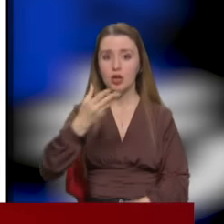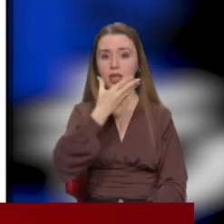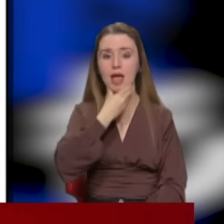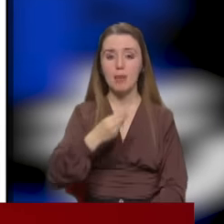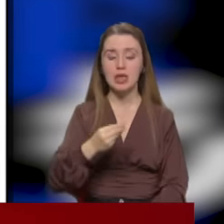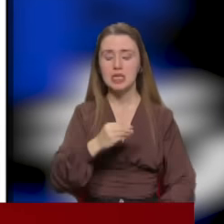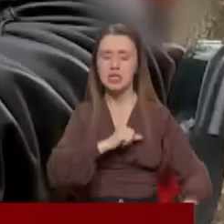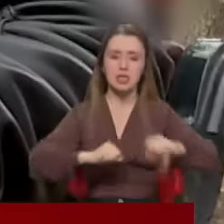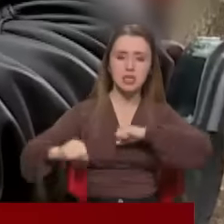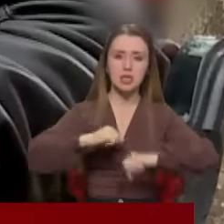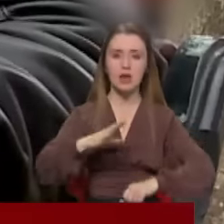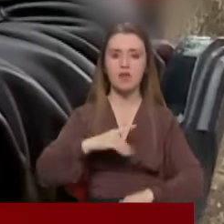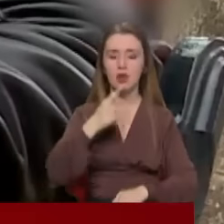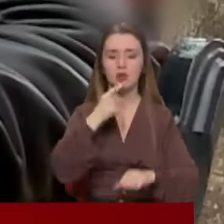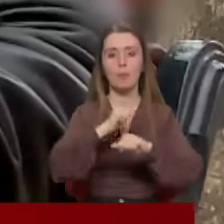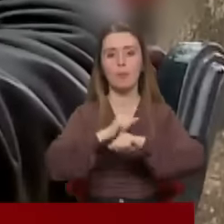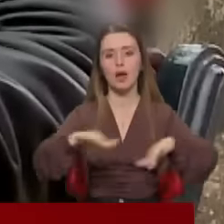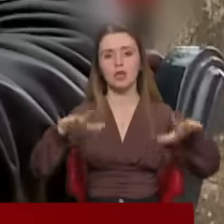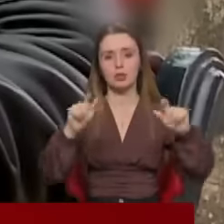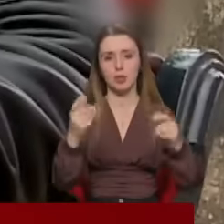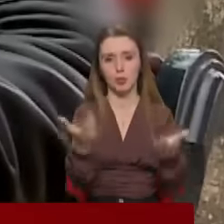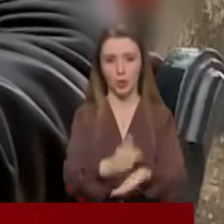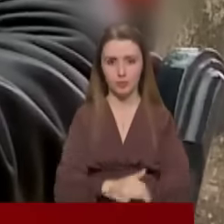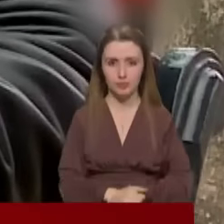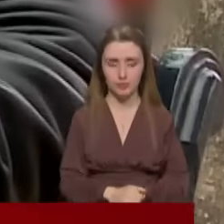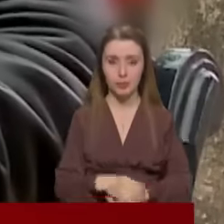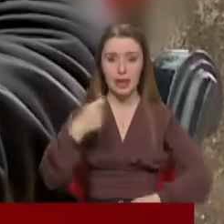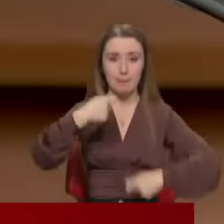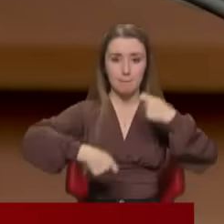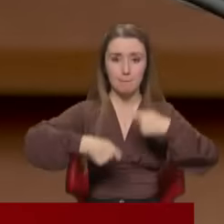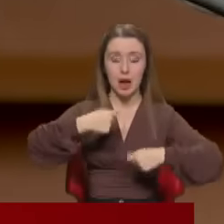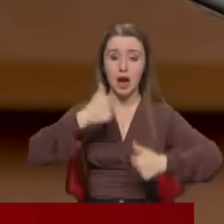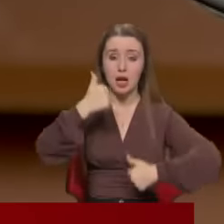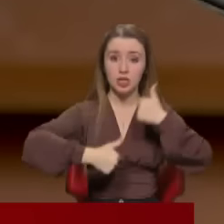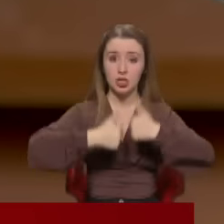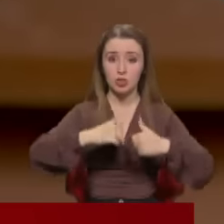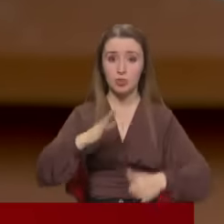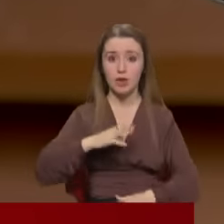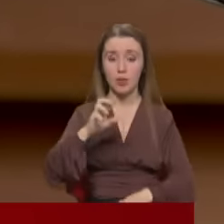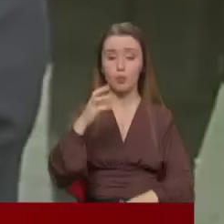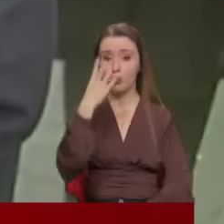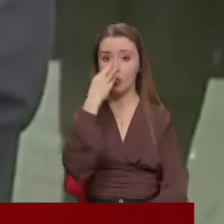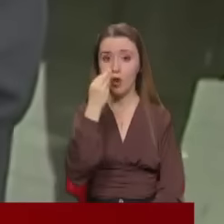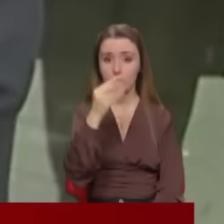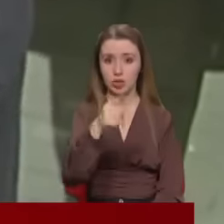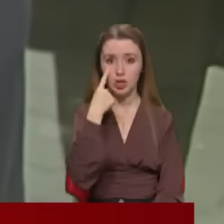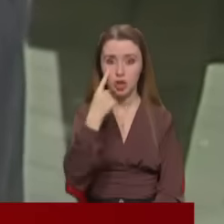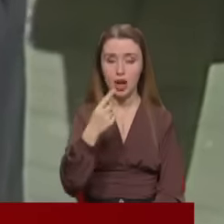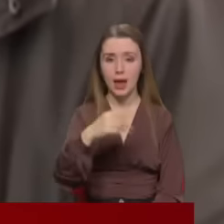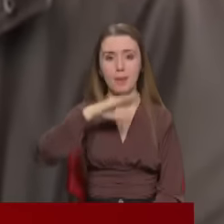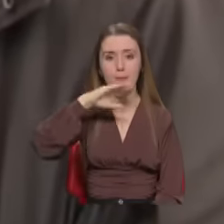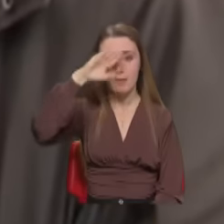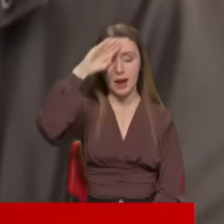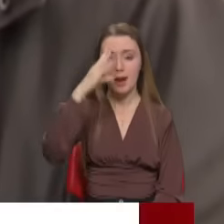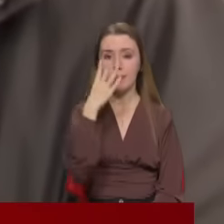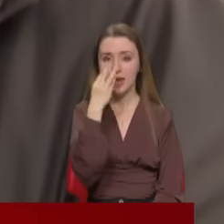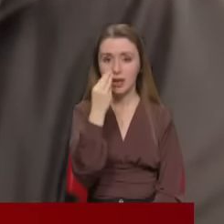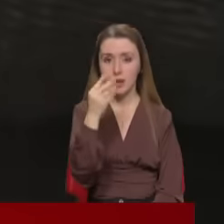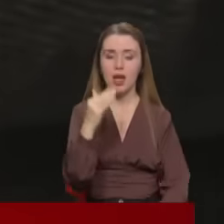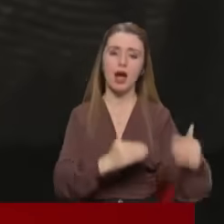çok öfkeli diyerek paylaşıyorlar taleplerini. Bankaların yarış halinde oldukları promosyonların ve bayram ikramiyelerinin